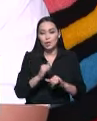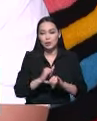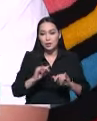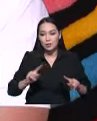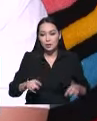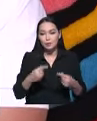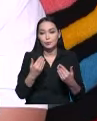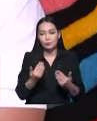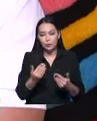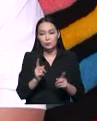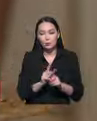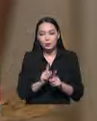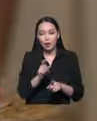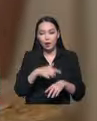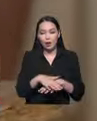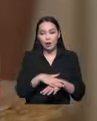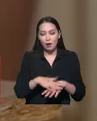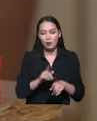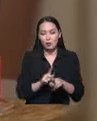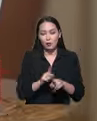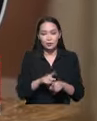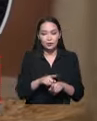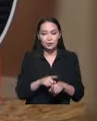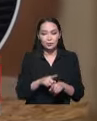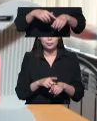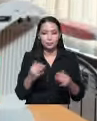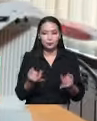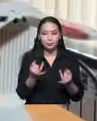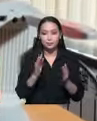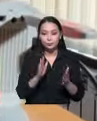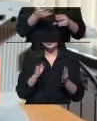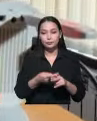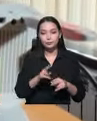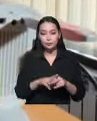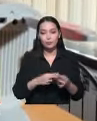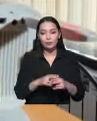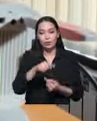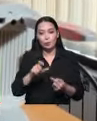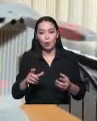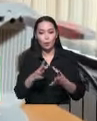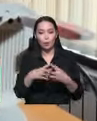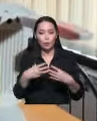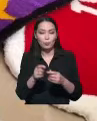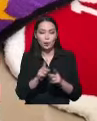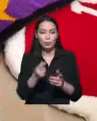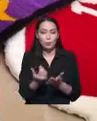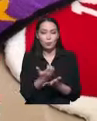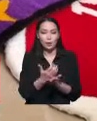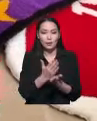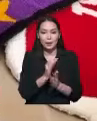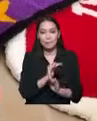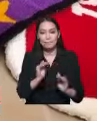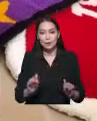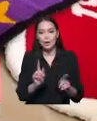қайттан халыққа паш еткім келеді. Әлімжан өз қызығушылығындағы бейтаныс бизнесті отбасылық кәсіпке айналдырды. Балалары